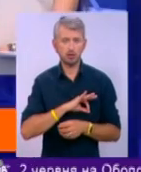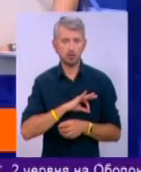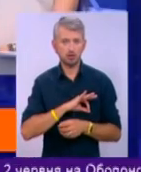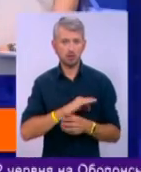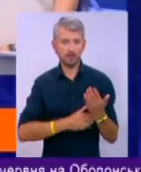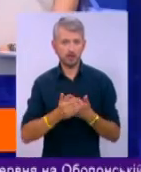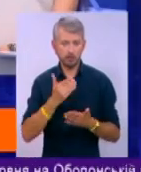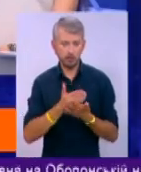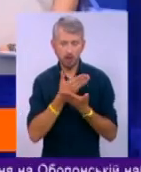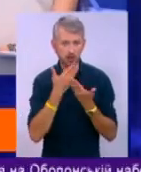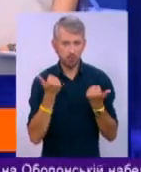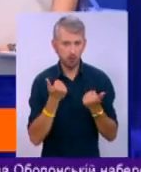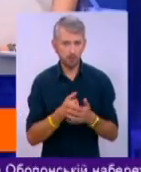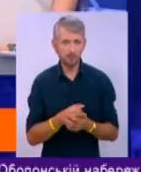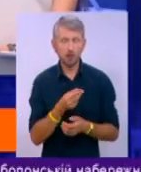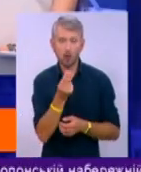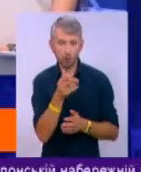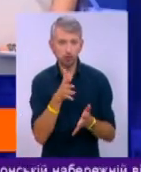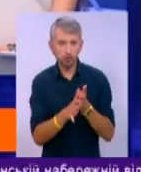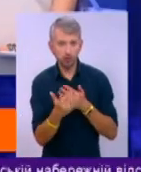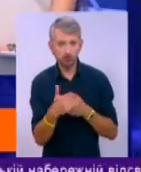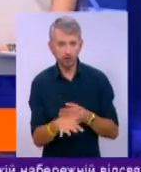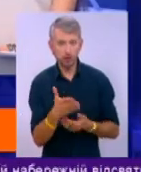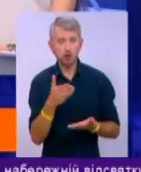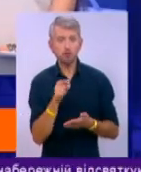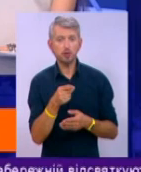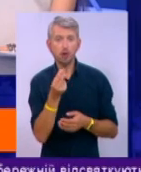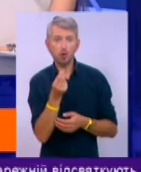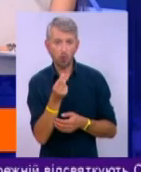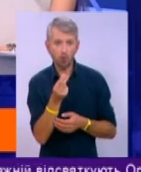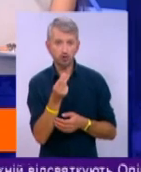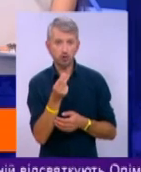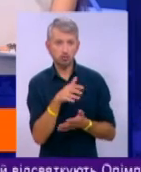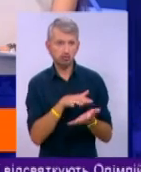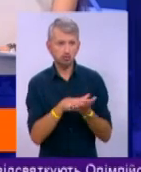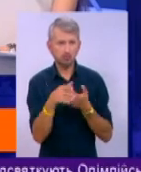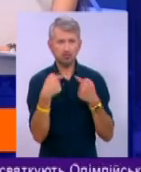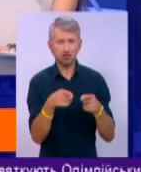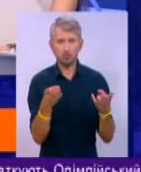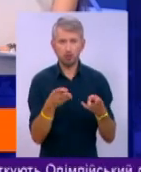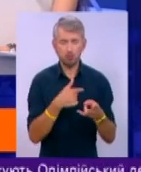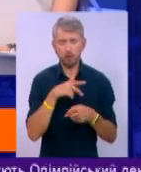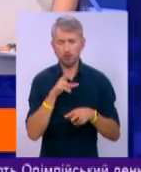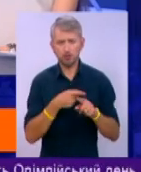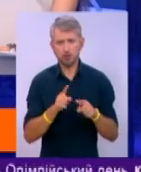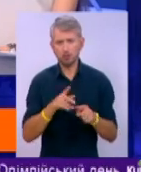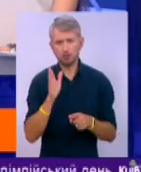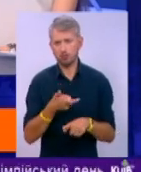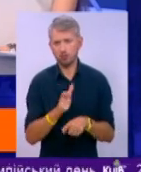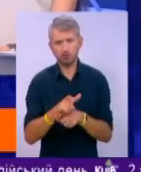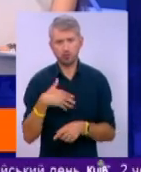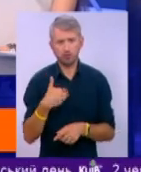кінцевому етапі немає, а гроші потрачені. Тобто, якщо б ці гроші, умовно кажучи, впустити якісь інші потреби, я вважаю, що це було б більш